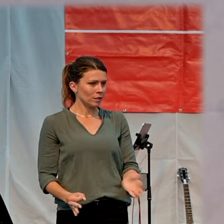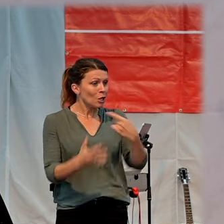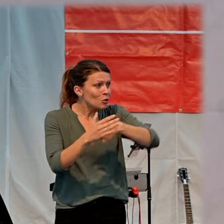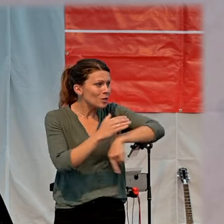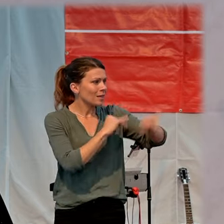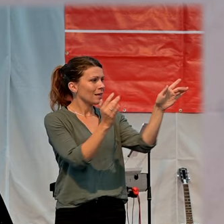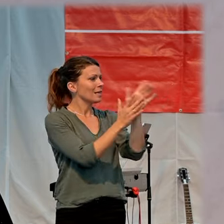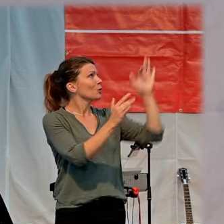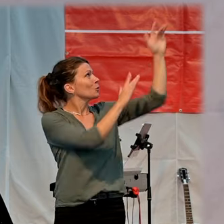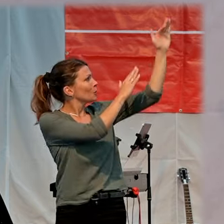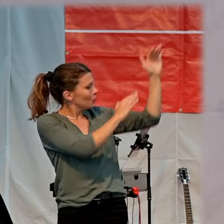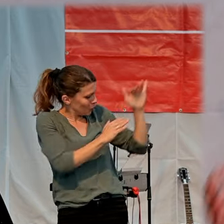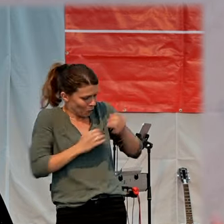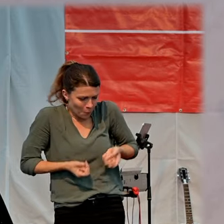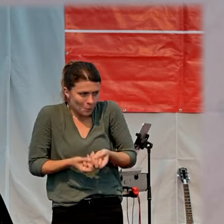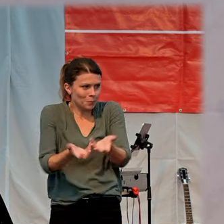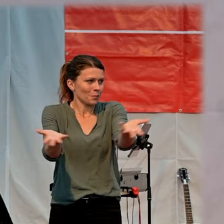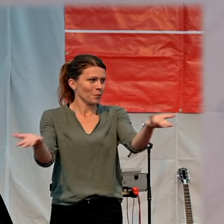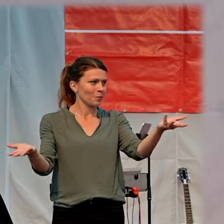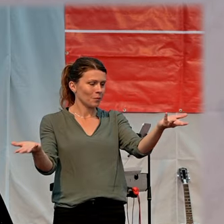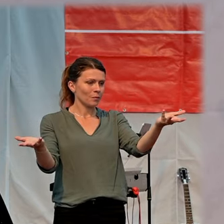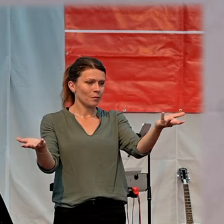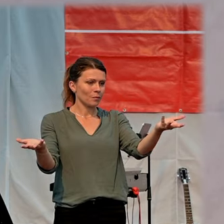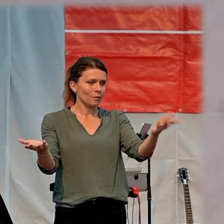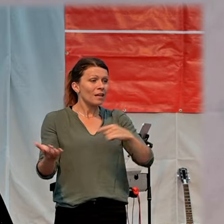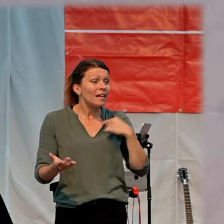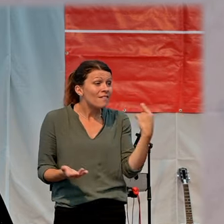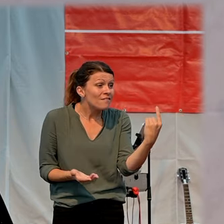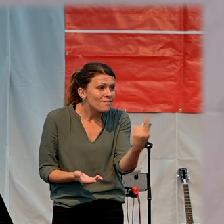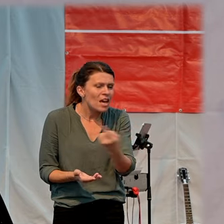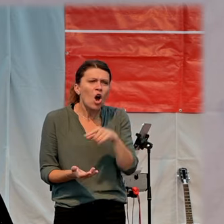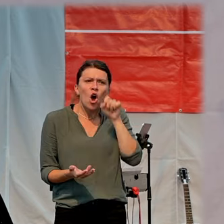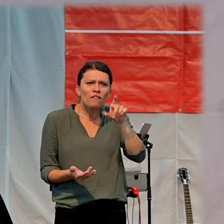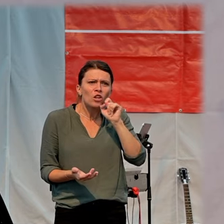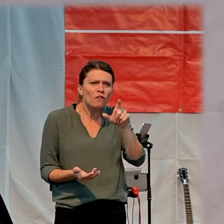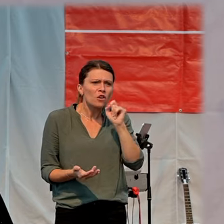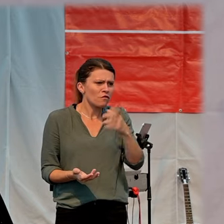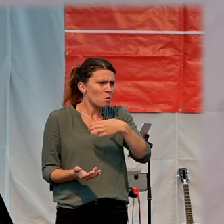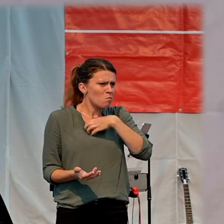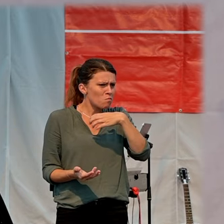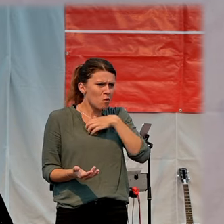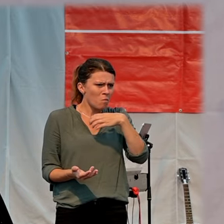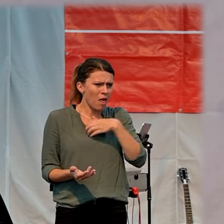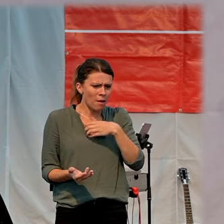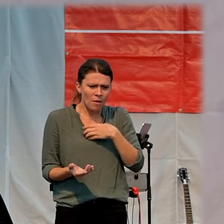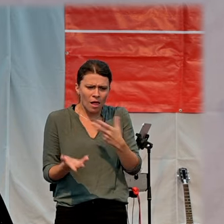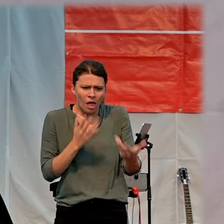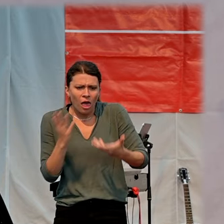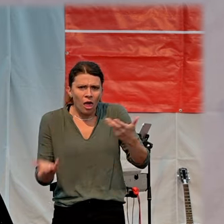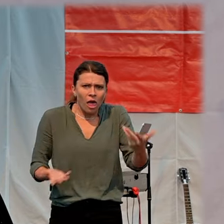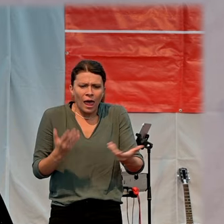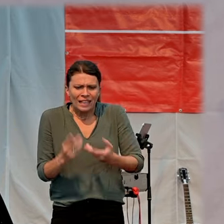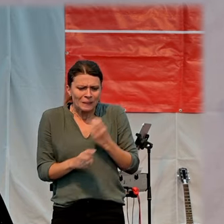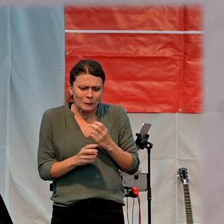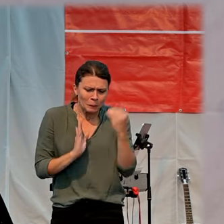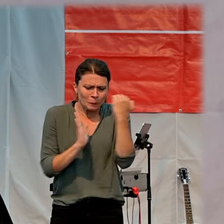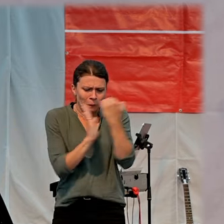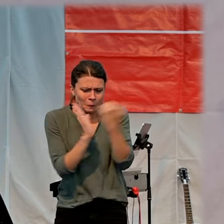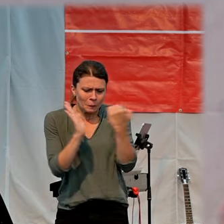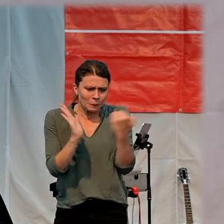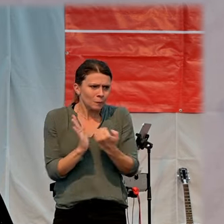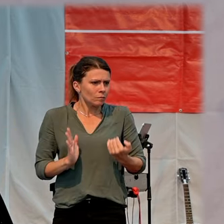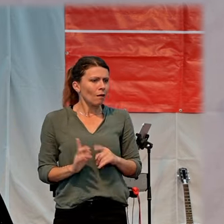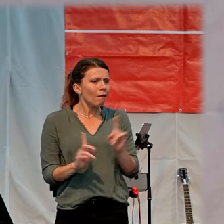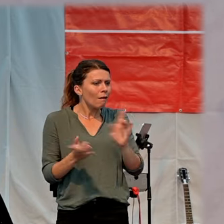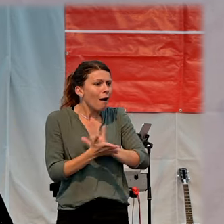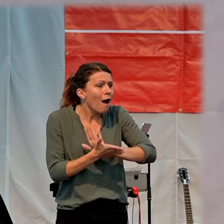Und wir haben das so problemhaft aufgezogen vielfach. Lass uns doch lockerer daran gehen. Lass uns daran